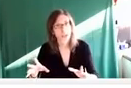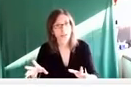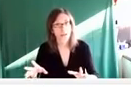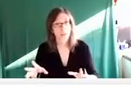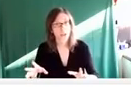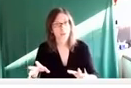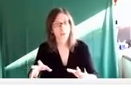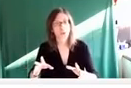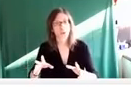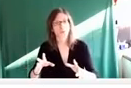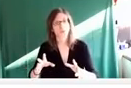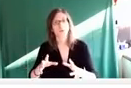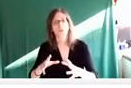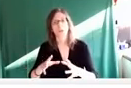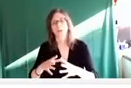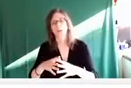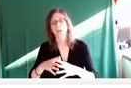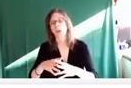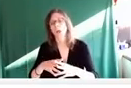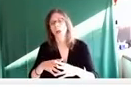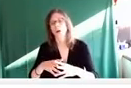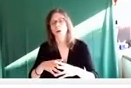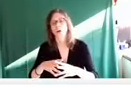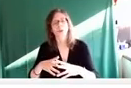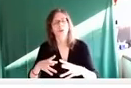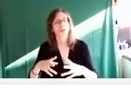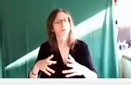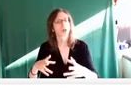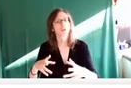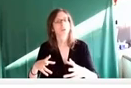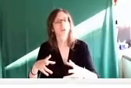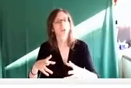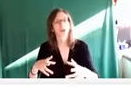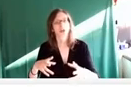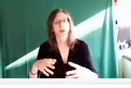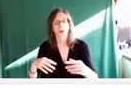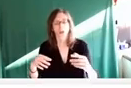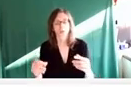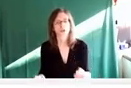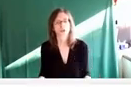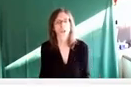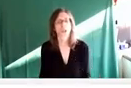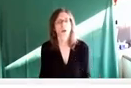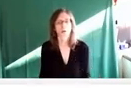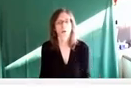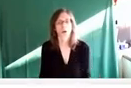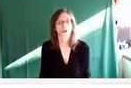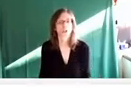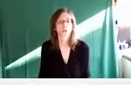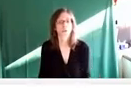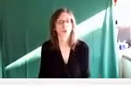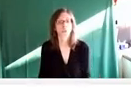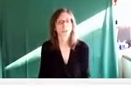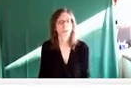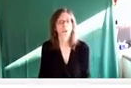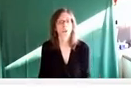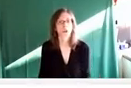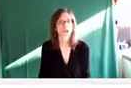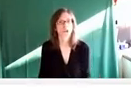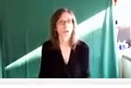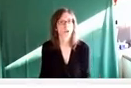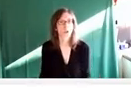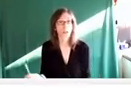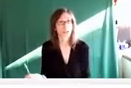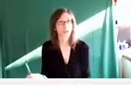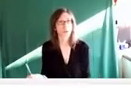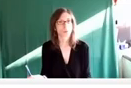dépendant de la sensibilité de vos données aussi, il faut faire attention. Parce que, tu sais, même si vous dites OK, moi, j'ai une copie de mon